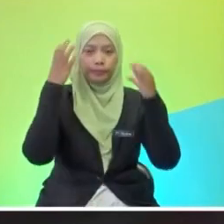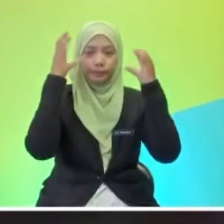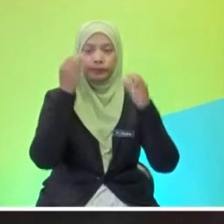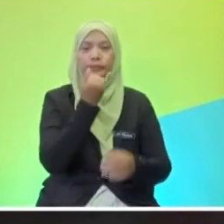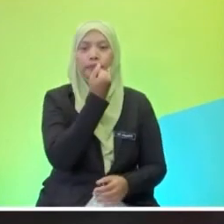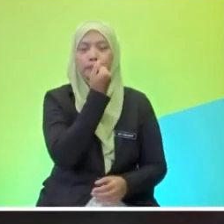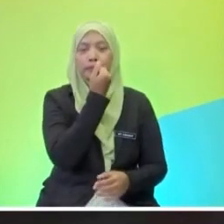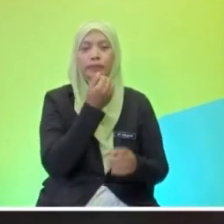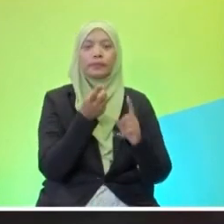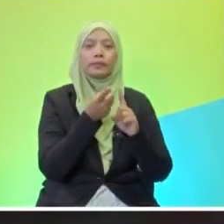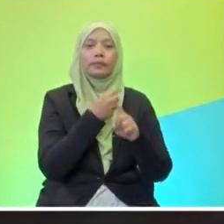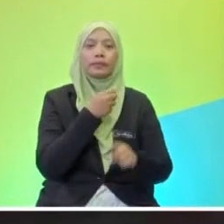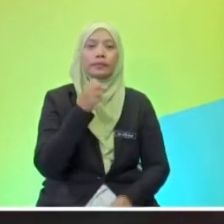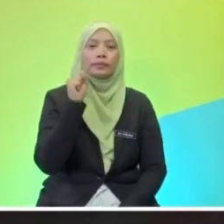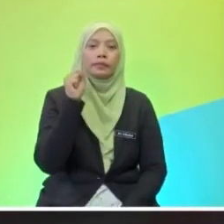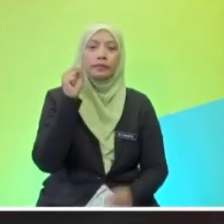ahmadhan